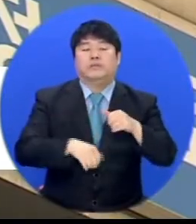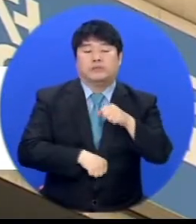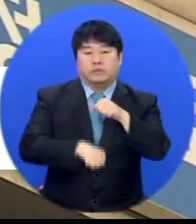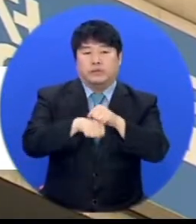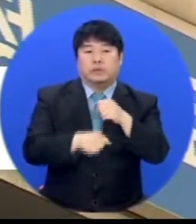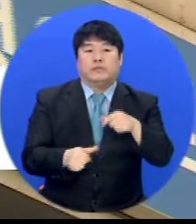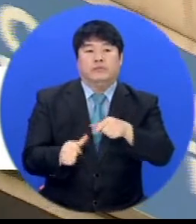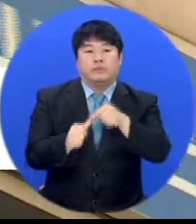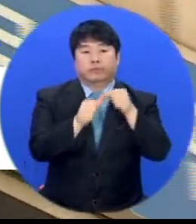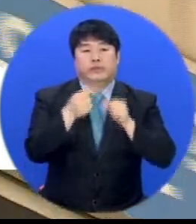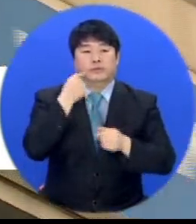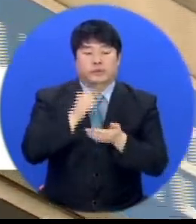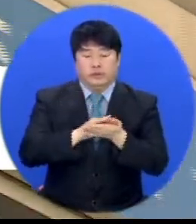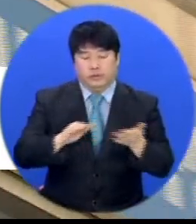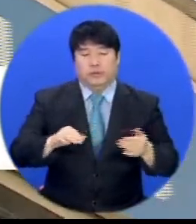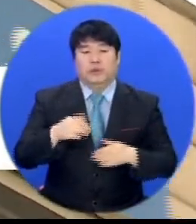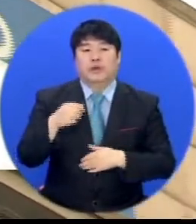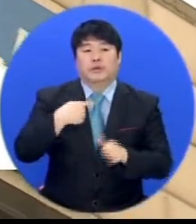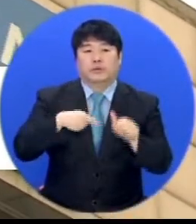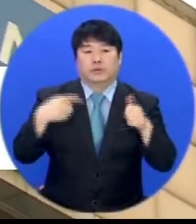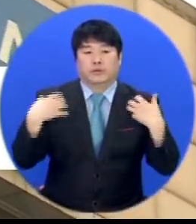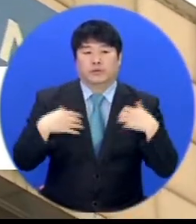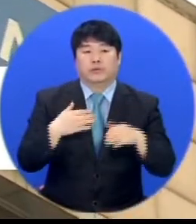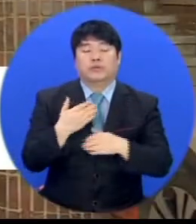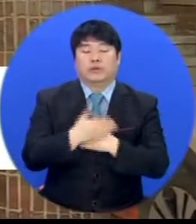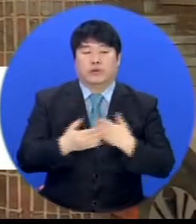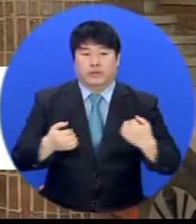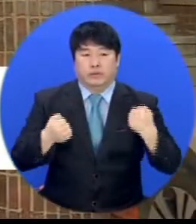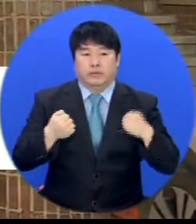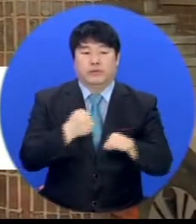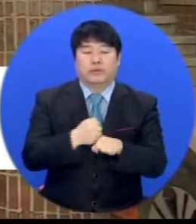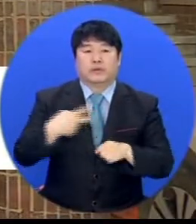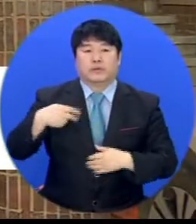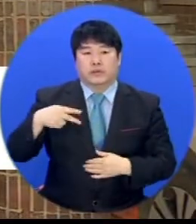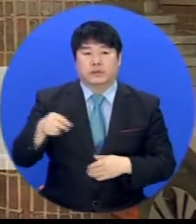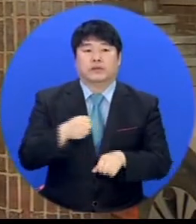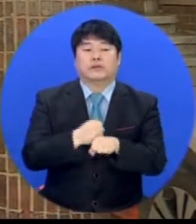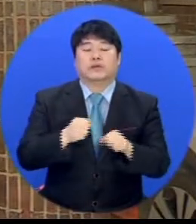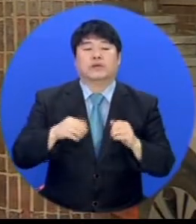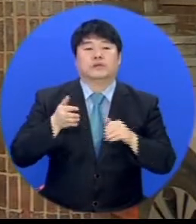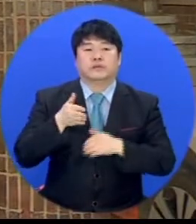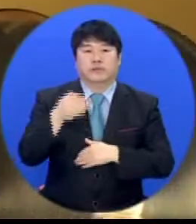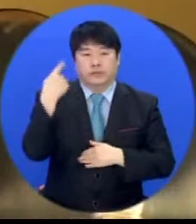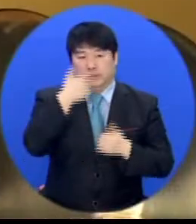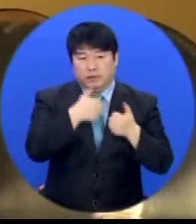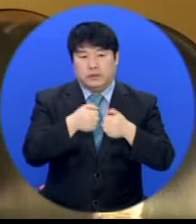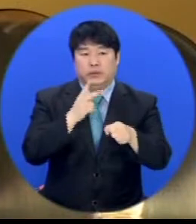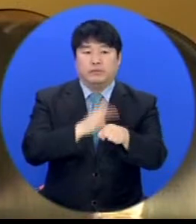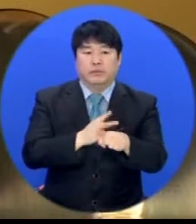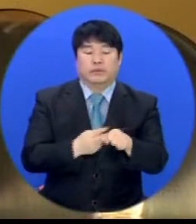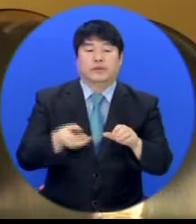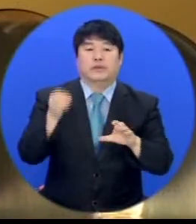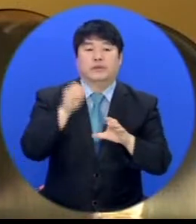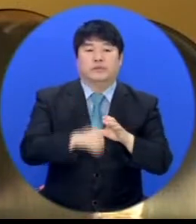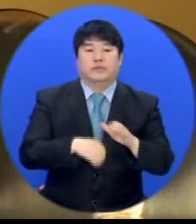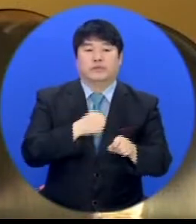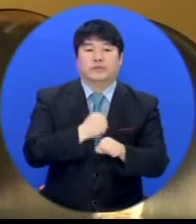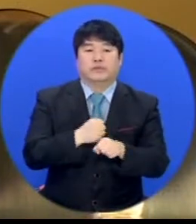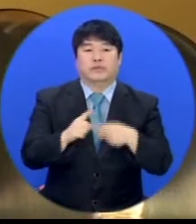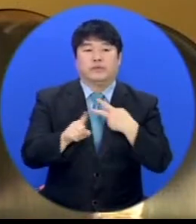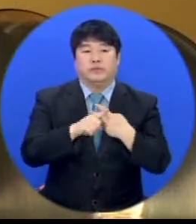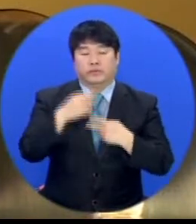못했습니다. 광주시 교육청은 보건과 사서, 전문 상담 교사 등을 포함해